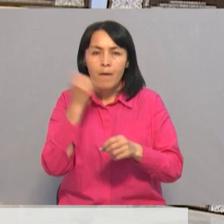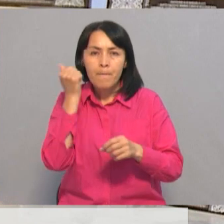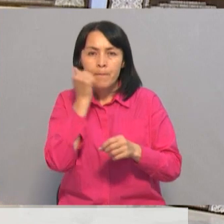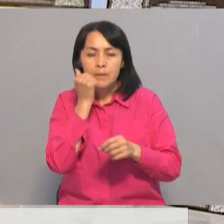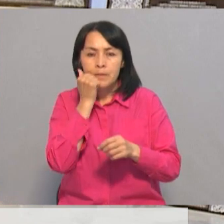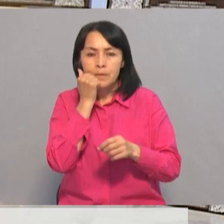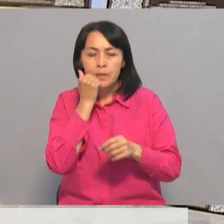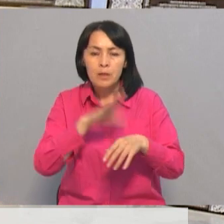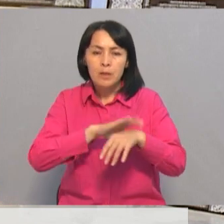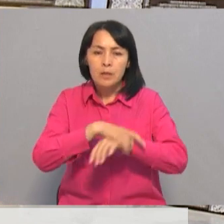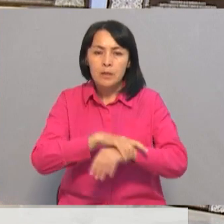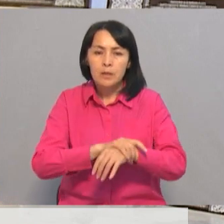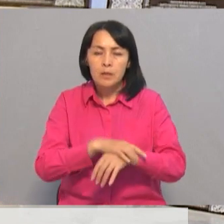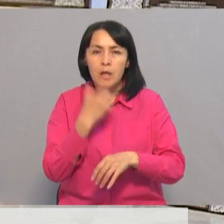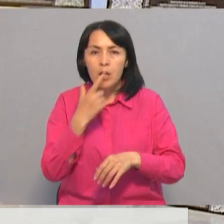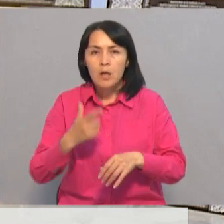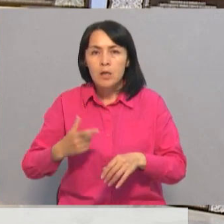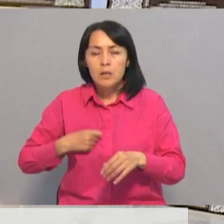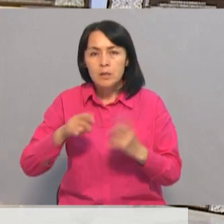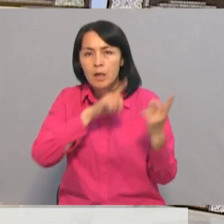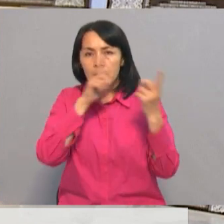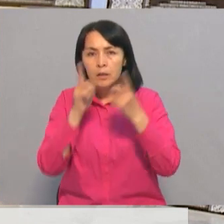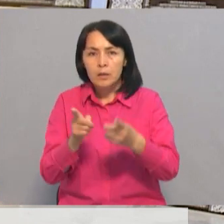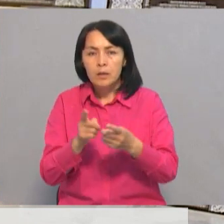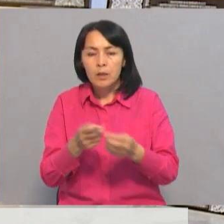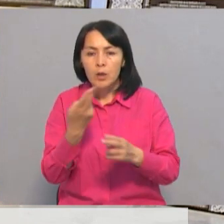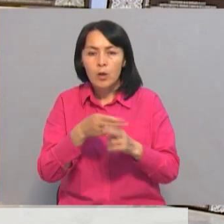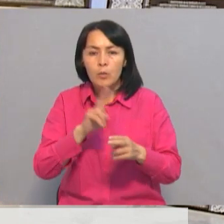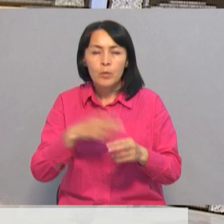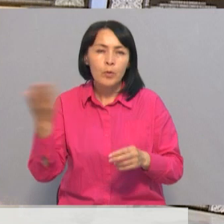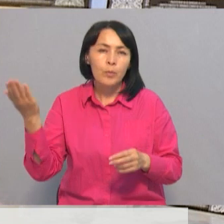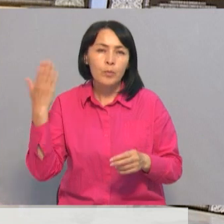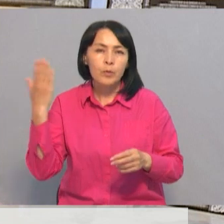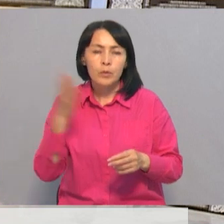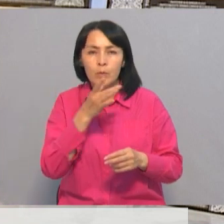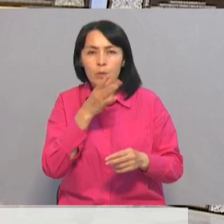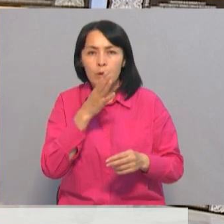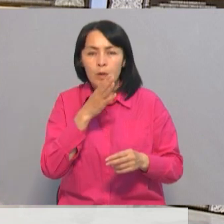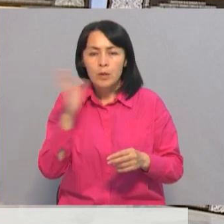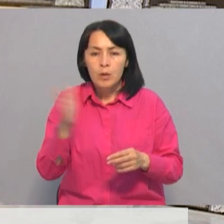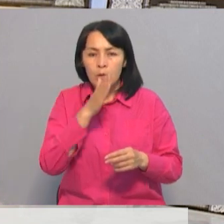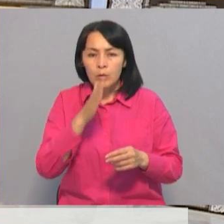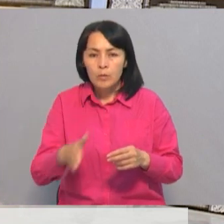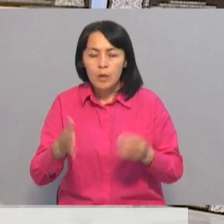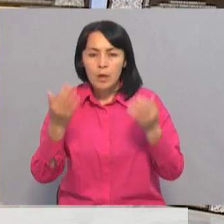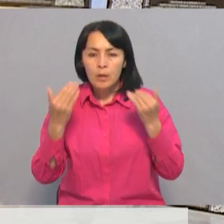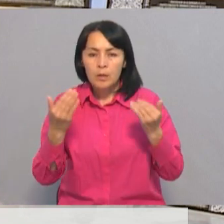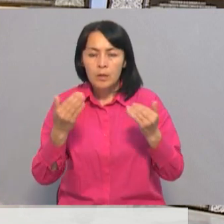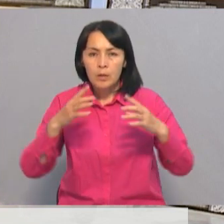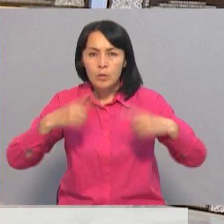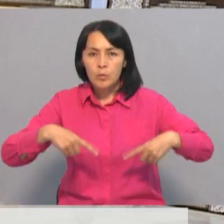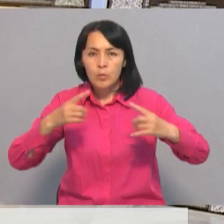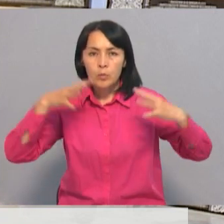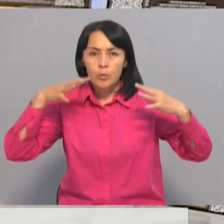Москвадан, Ташкенттен қызыл әскер аттандырылған. Бұл Совет үкіметін құлатуға арналған көтеріліс